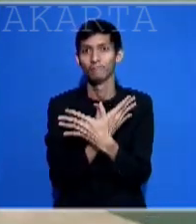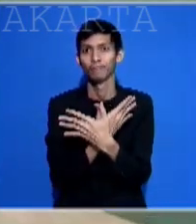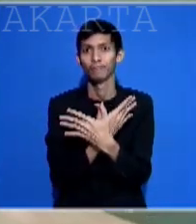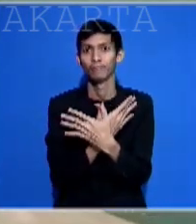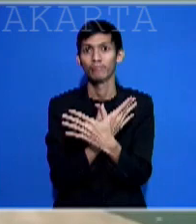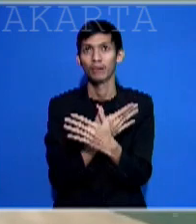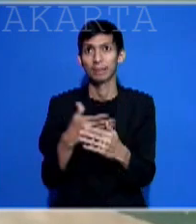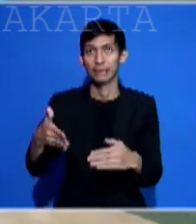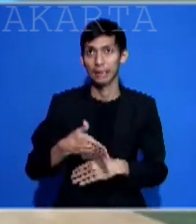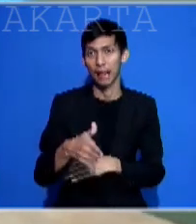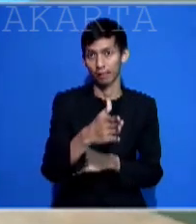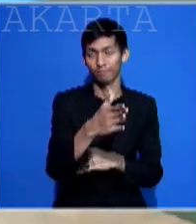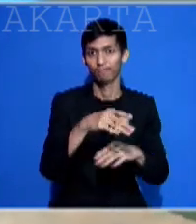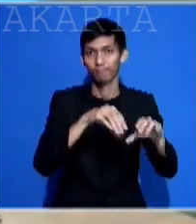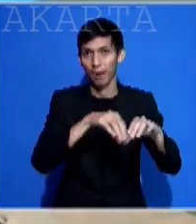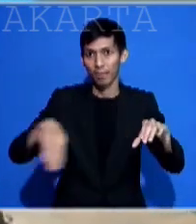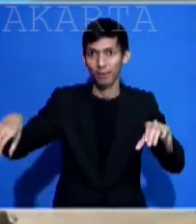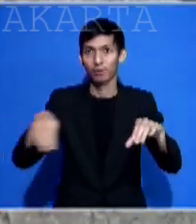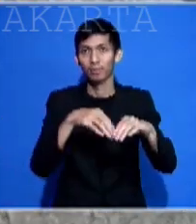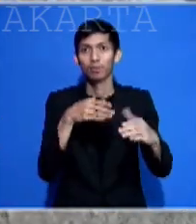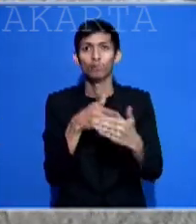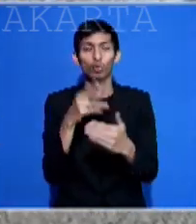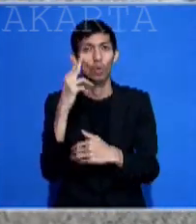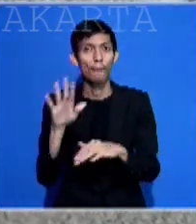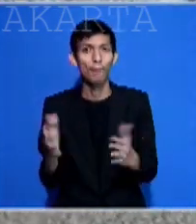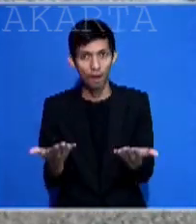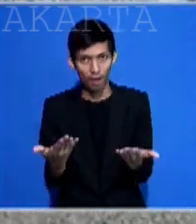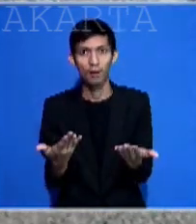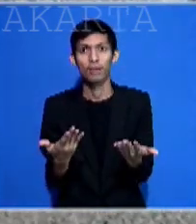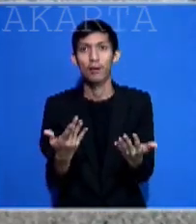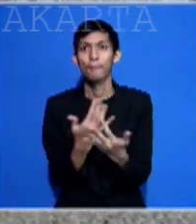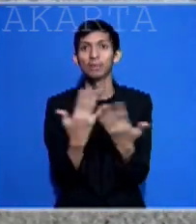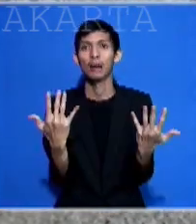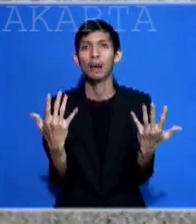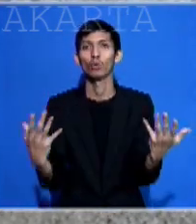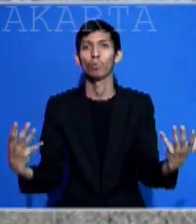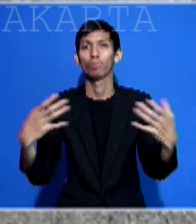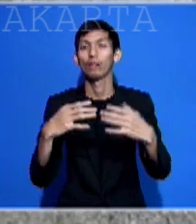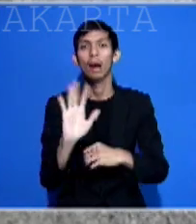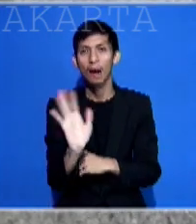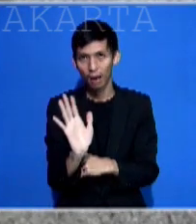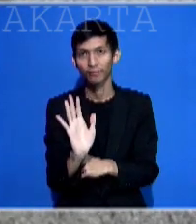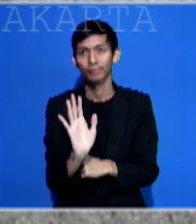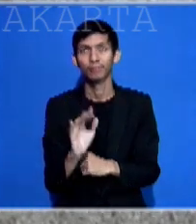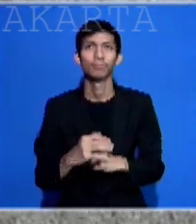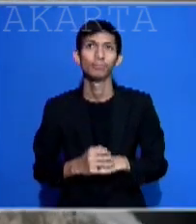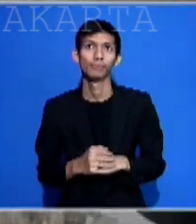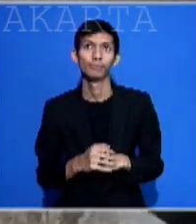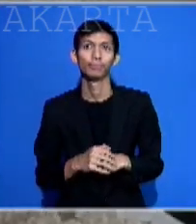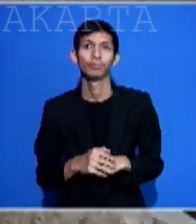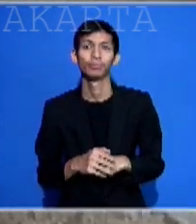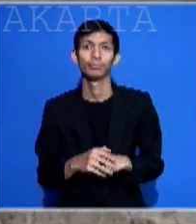di sekitar lokasi kejadian. Hal ini dilakukan untuk menghalau warga agar tidak mendekati lokasi ambrolnya